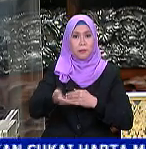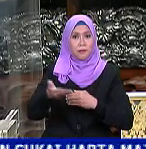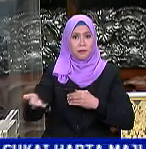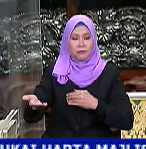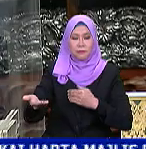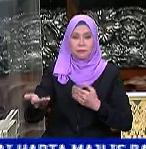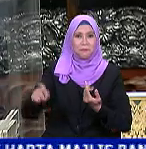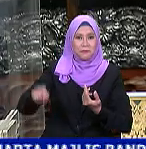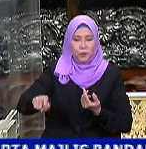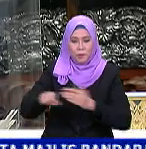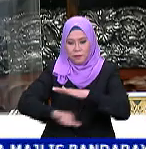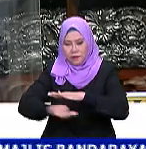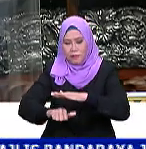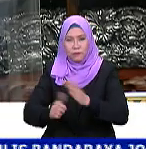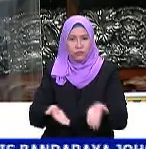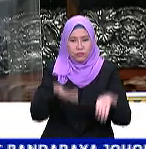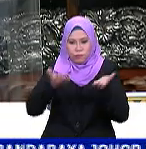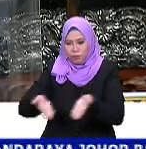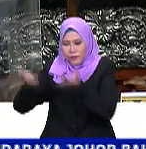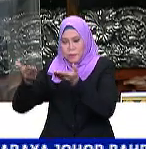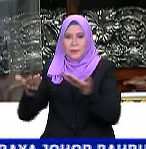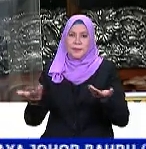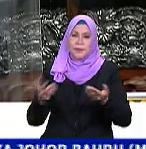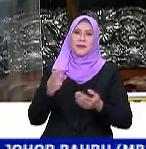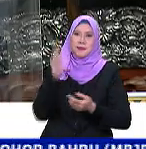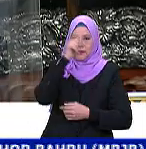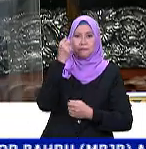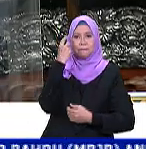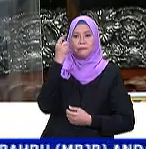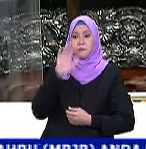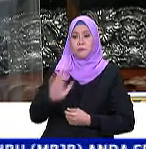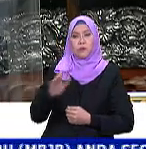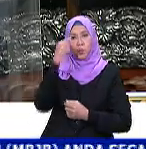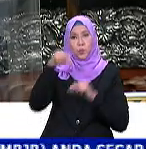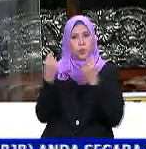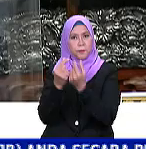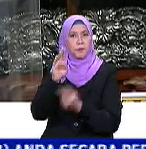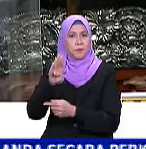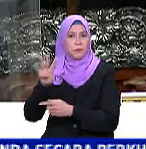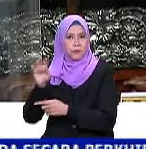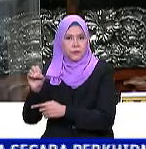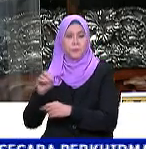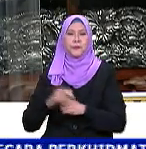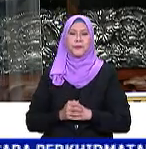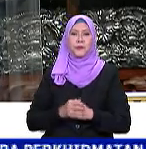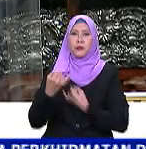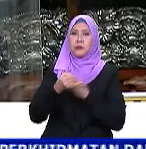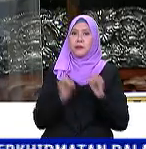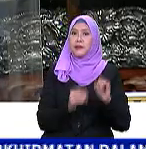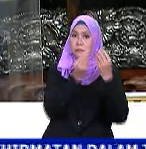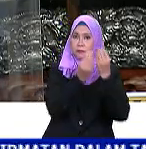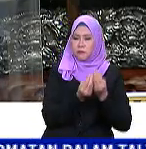beberapa keperluan asas khususnya bagi kumpulan B40 dan M40. Jabatan Perangkaan telah diarahkan supaya